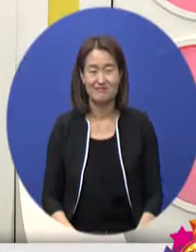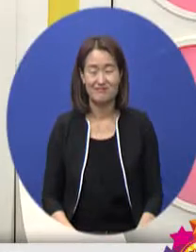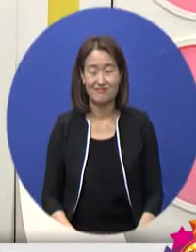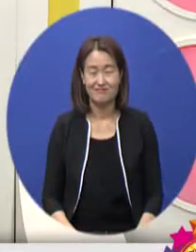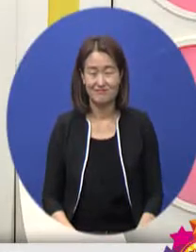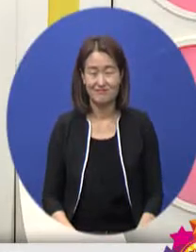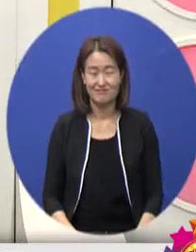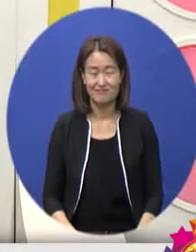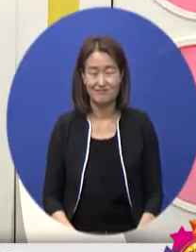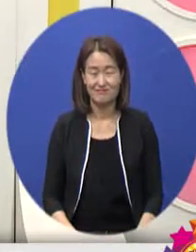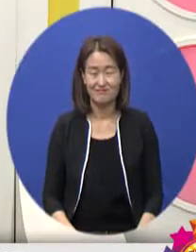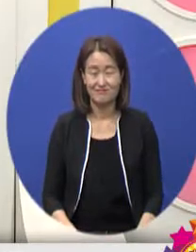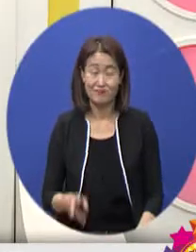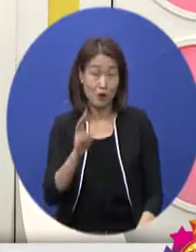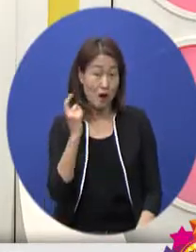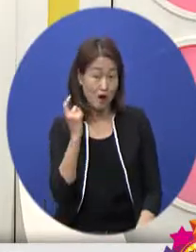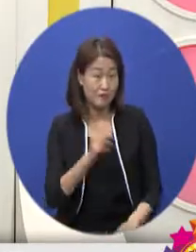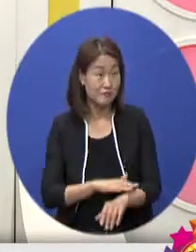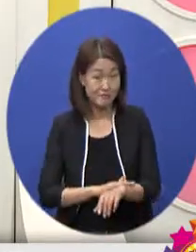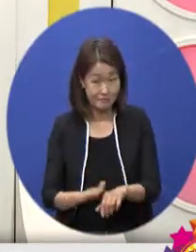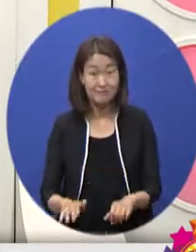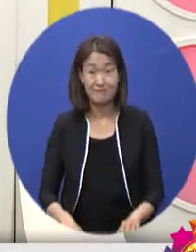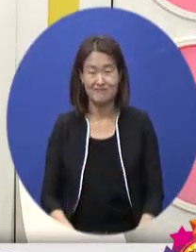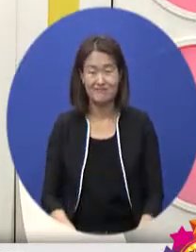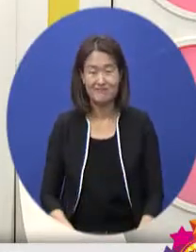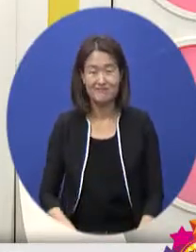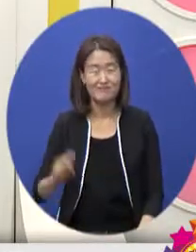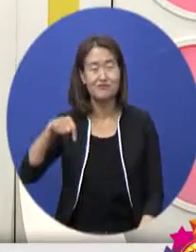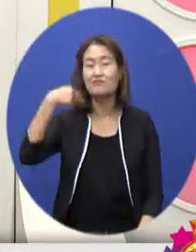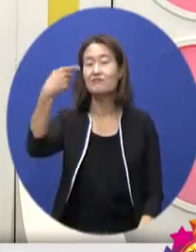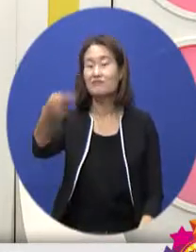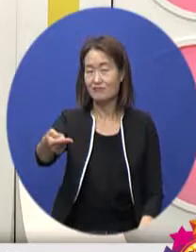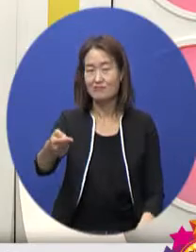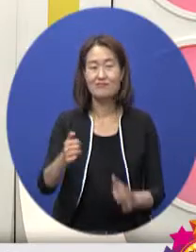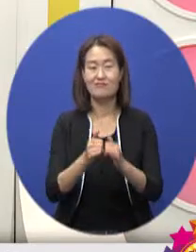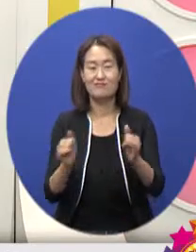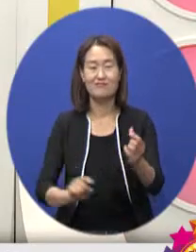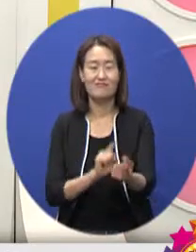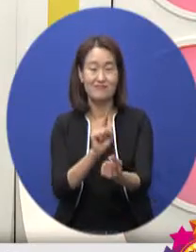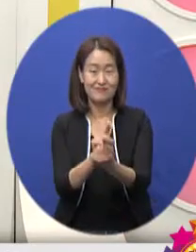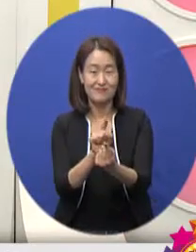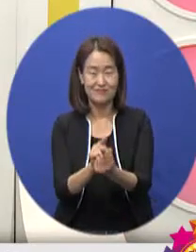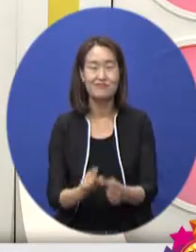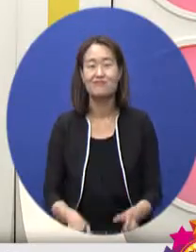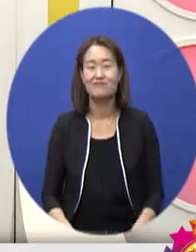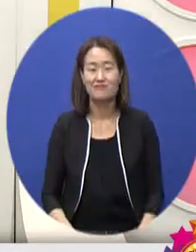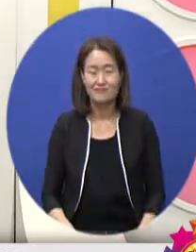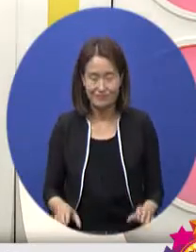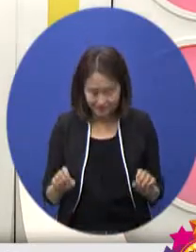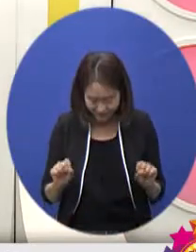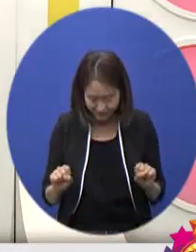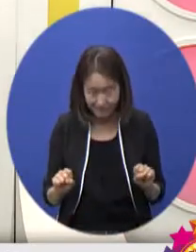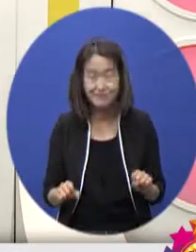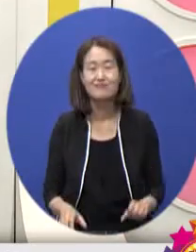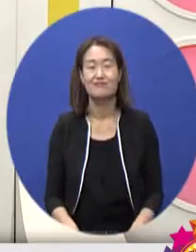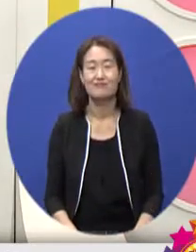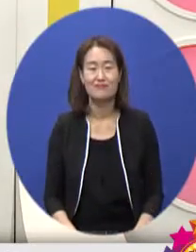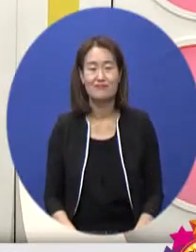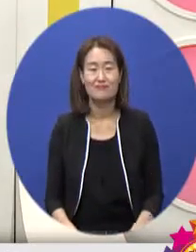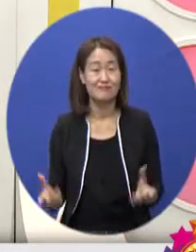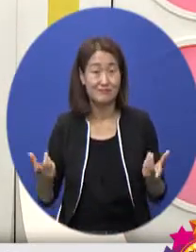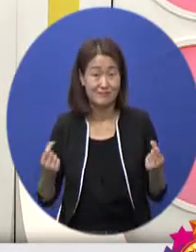자. 네, 노래 잘 들었습니다. 네. 계속해서 또 다음 참가자분 만나보도록 하겠습니다. 안녕하세요.